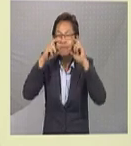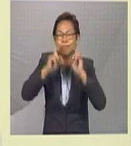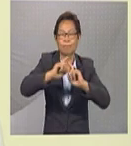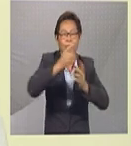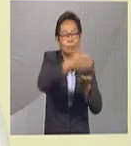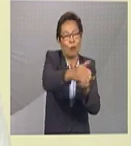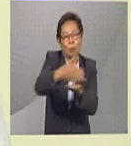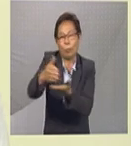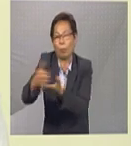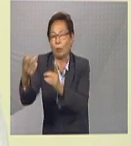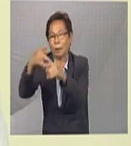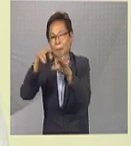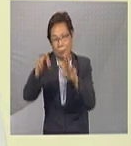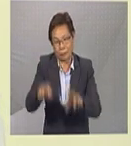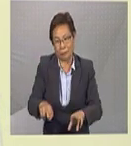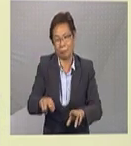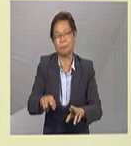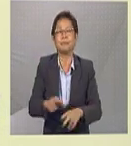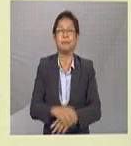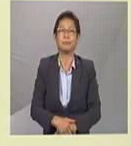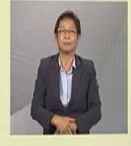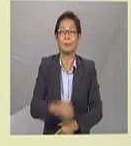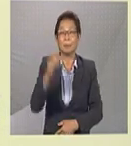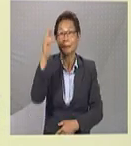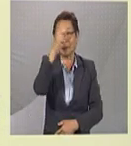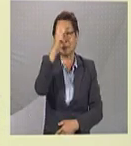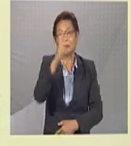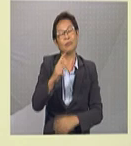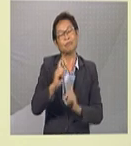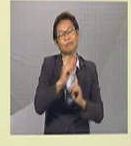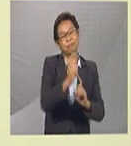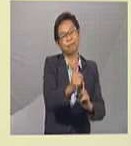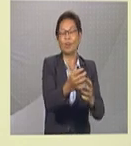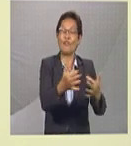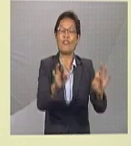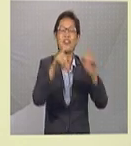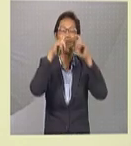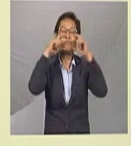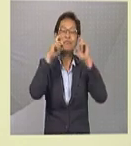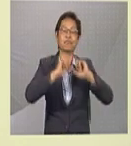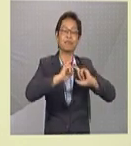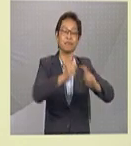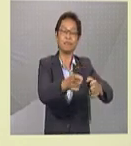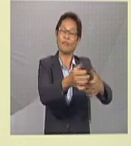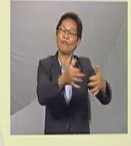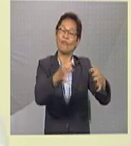kepada rakyat. Kerajaan akan memberikan secara percuma topeng muka